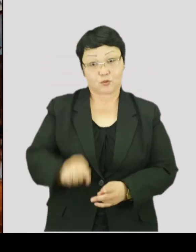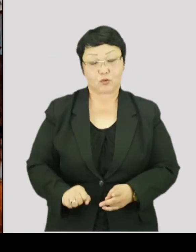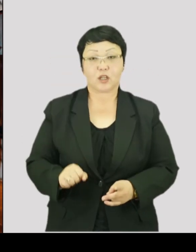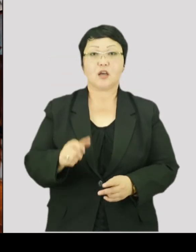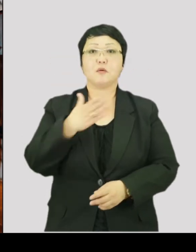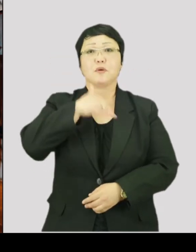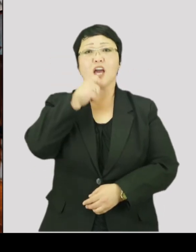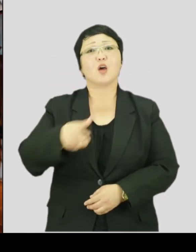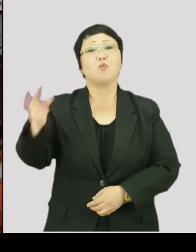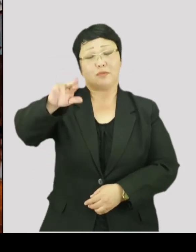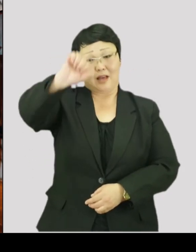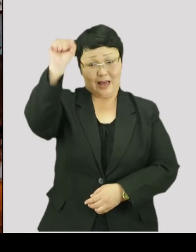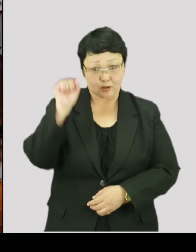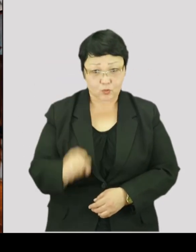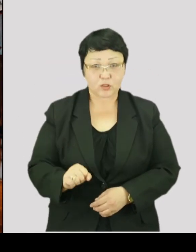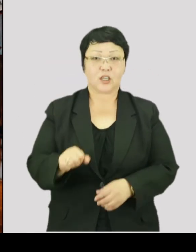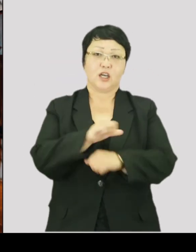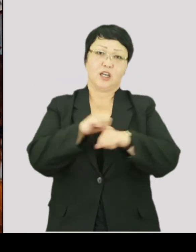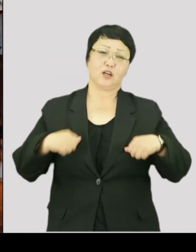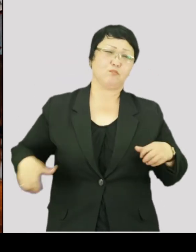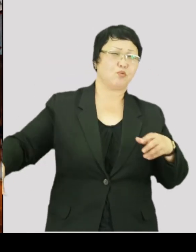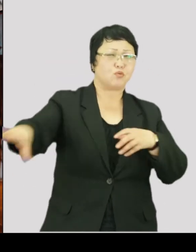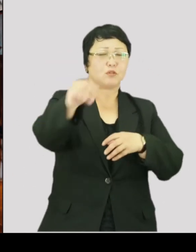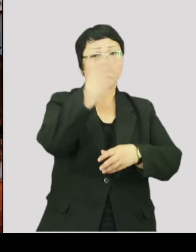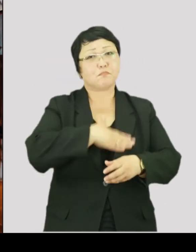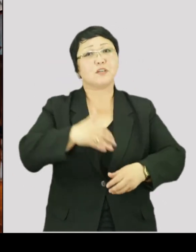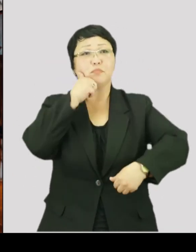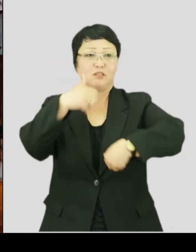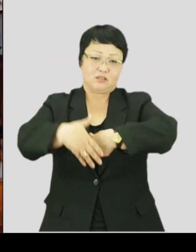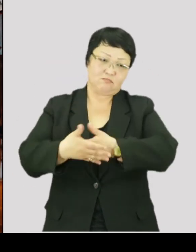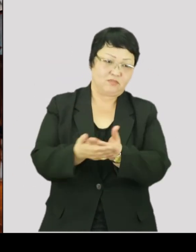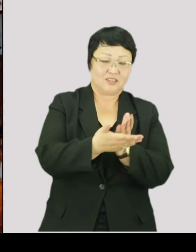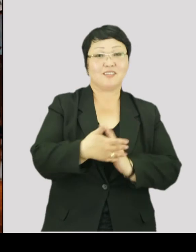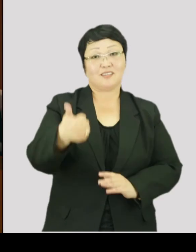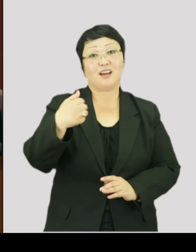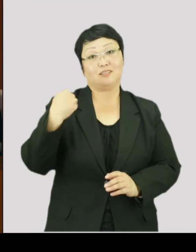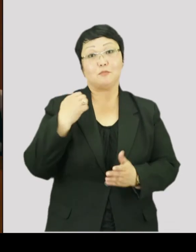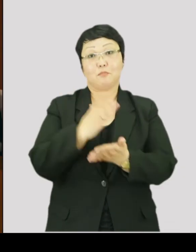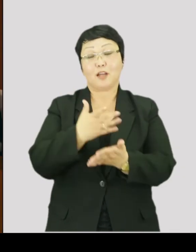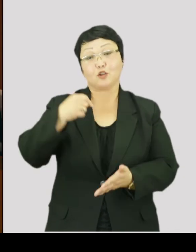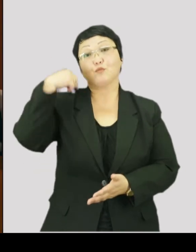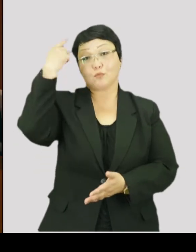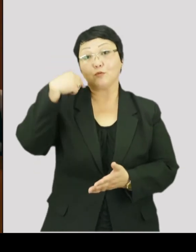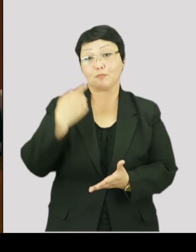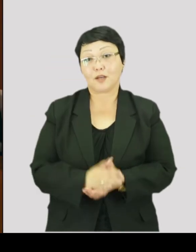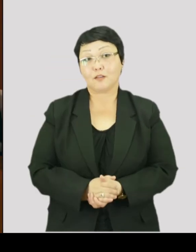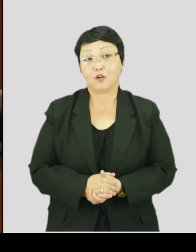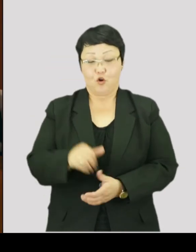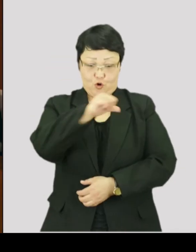дээр ямар ч тал дээр бол иргэд бие биенээ маш сайн дэмждэг гэж би боддог. Тэгэхээр